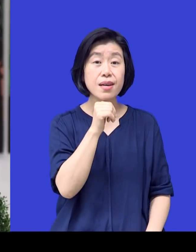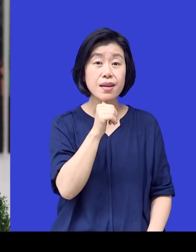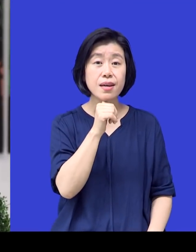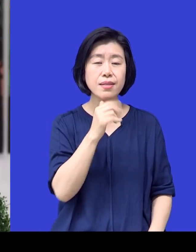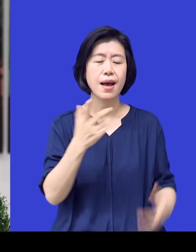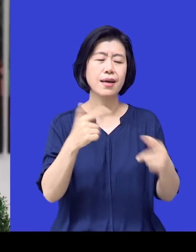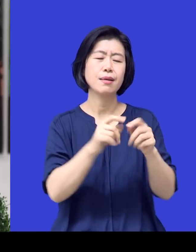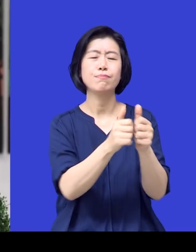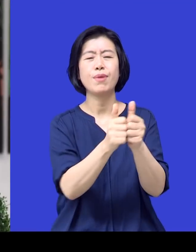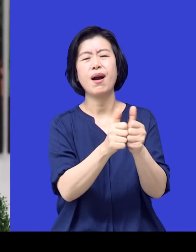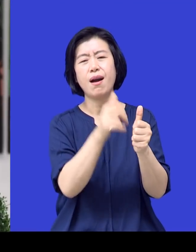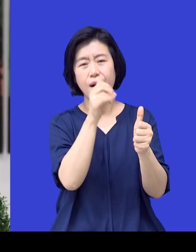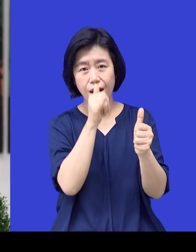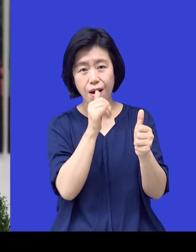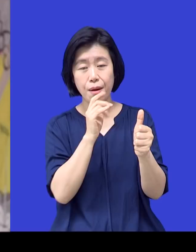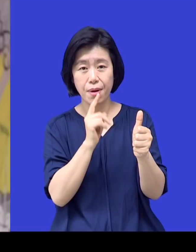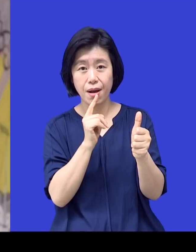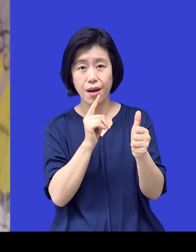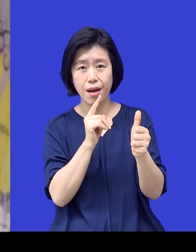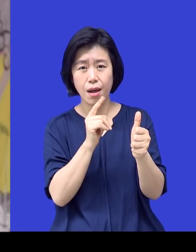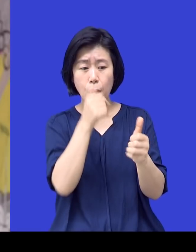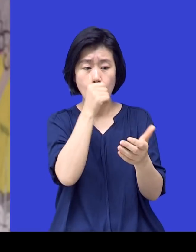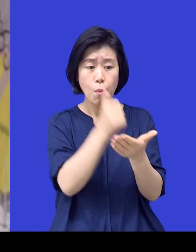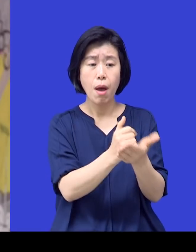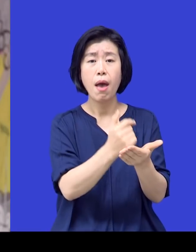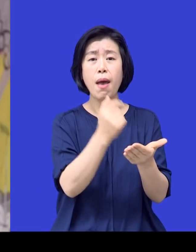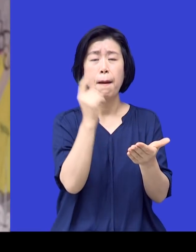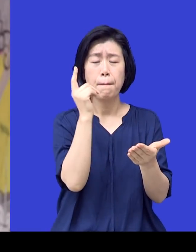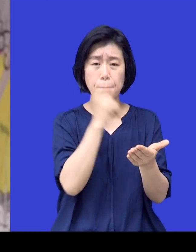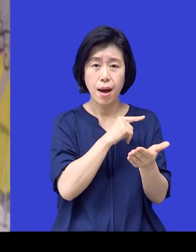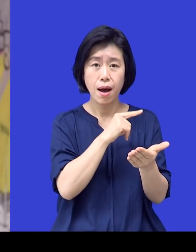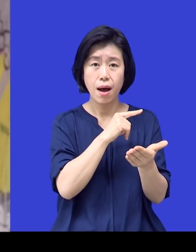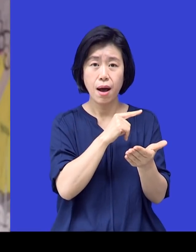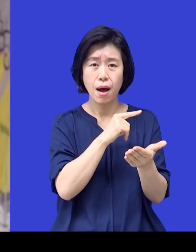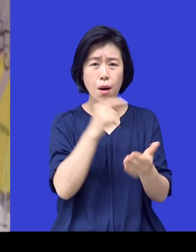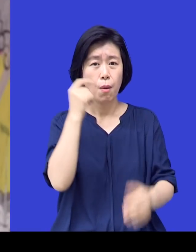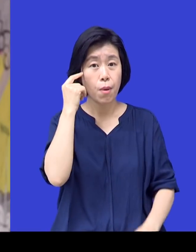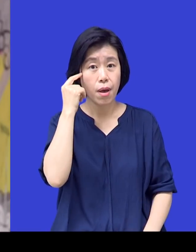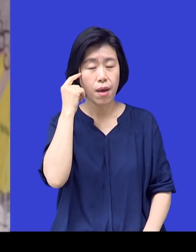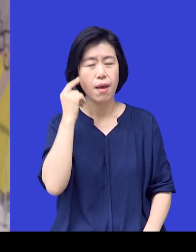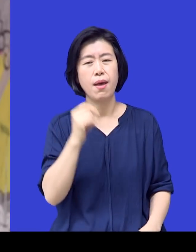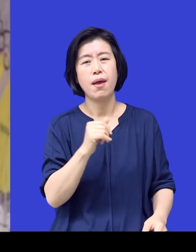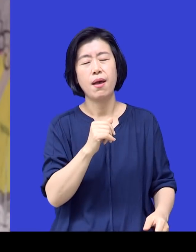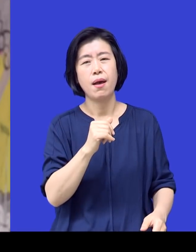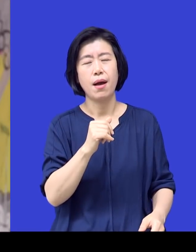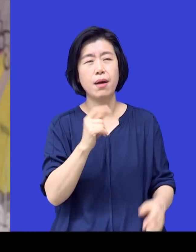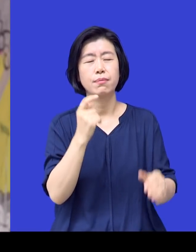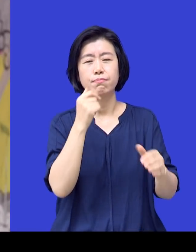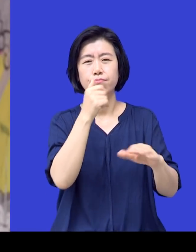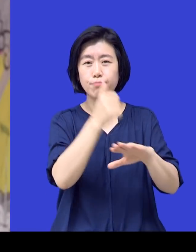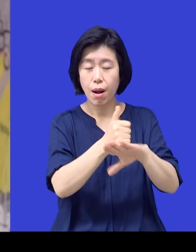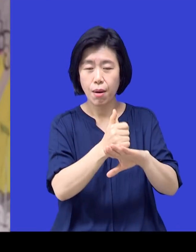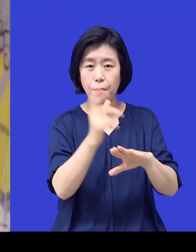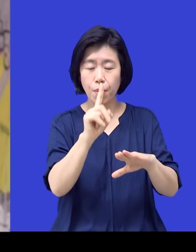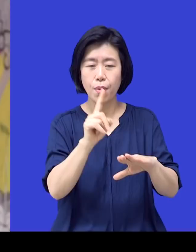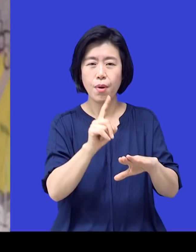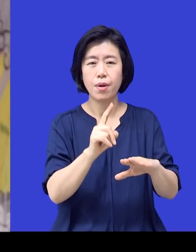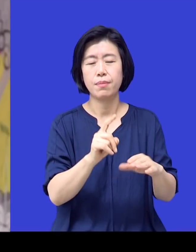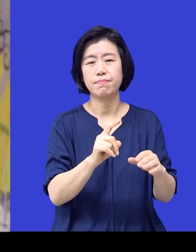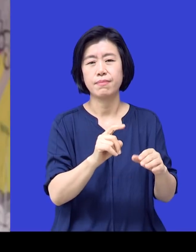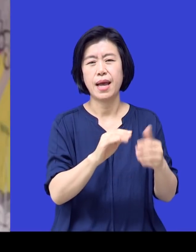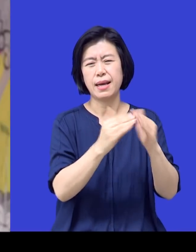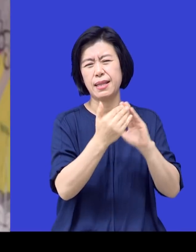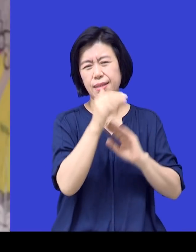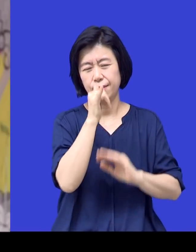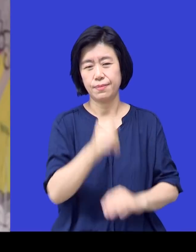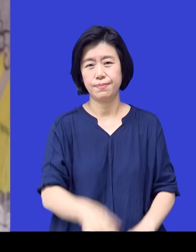그거는 죄와 악이 존재하는 한 가난은 항상 존재한다는 거예요. 예. 근데 솔직히 그거는 하나님이 우리한테 얘기하는